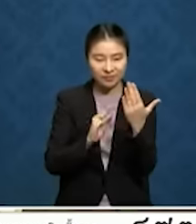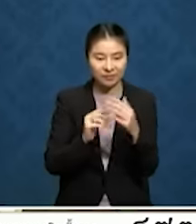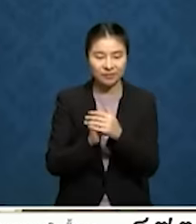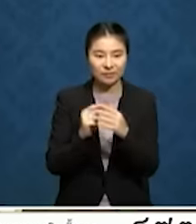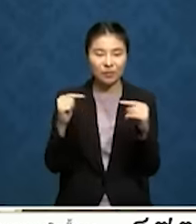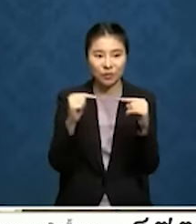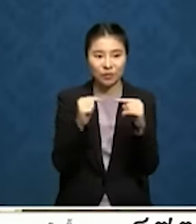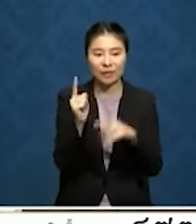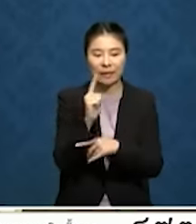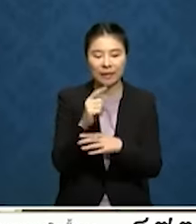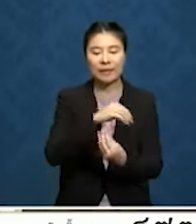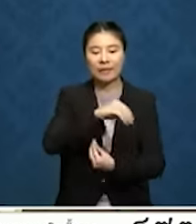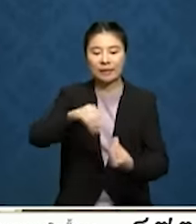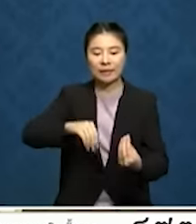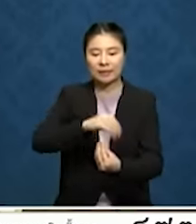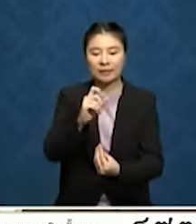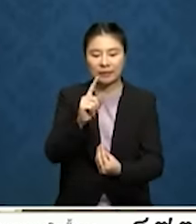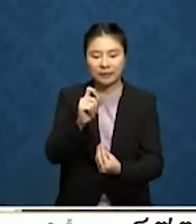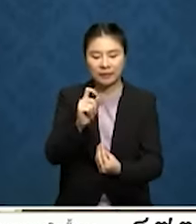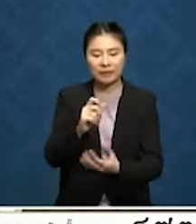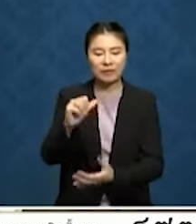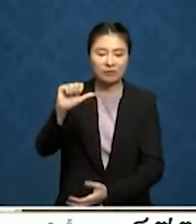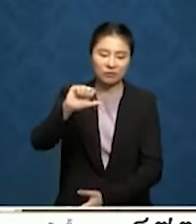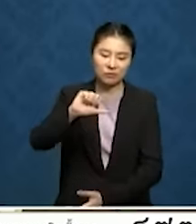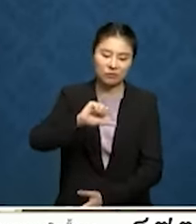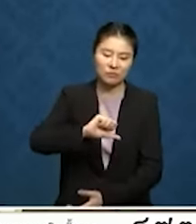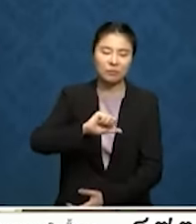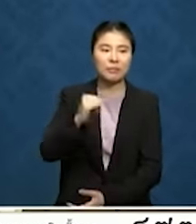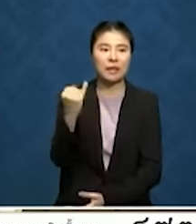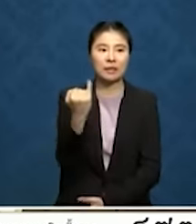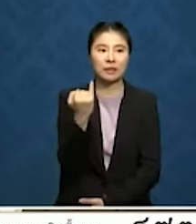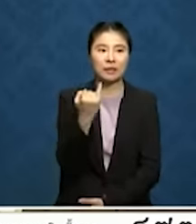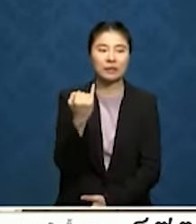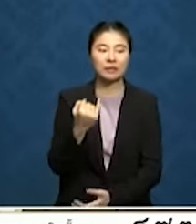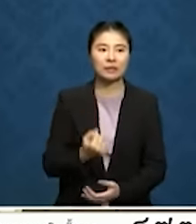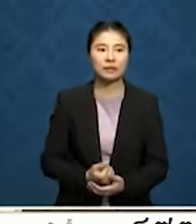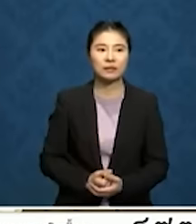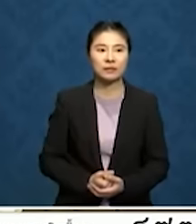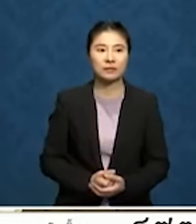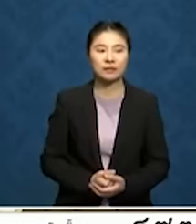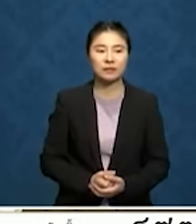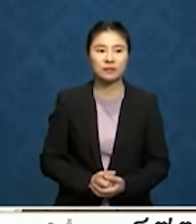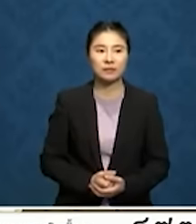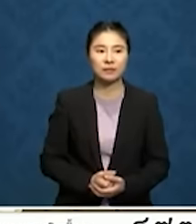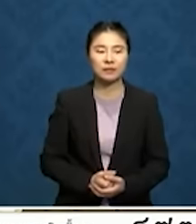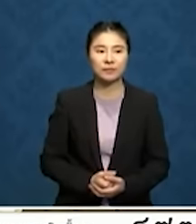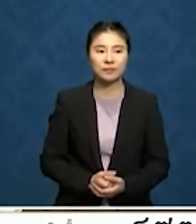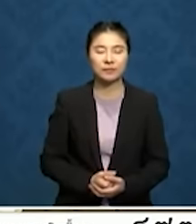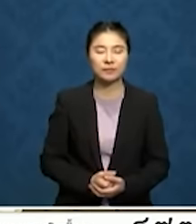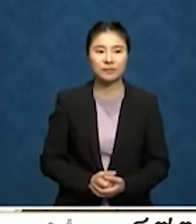ลงทางด้านเศรษฐกิจวันนี้ภูเขาอี